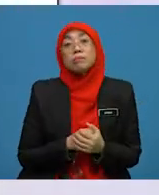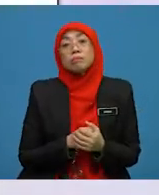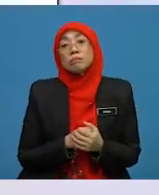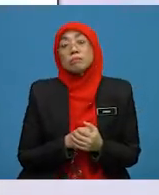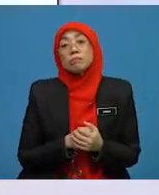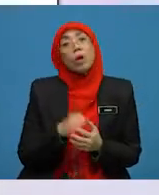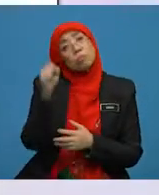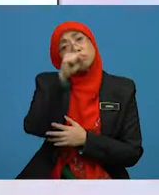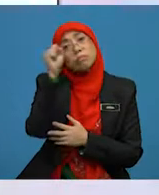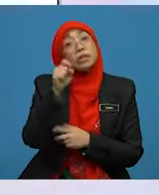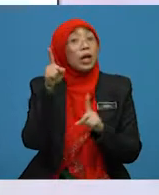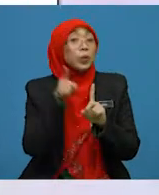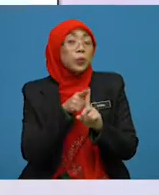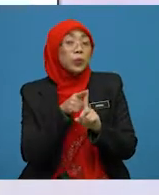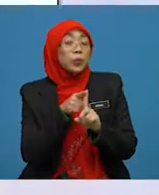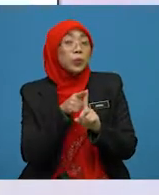Soalan satu.